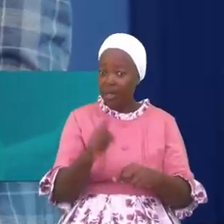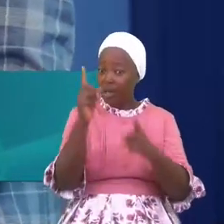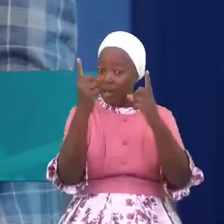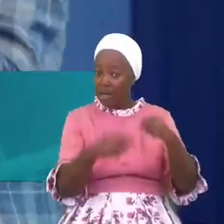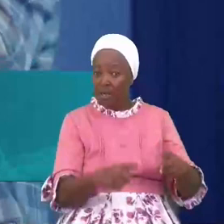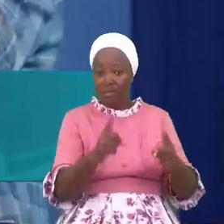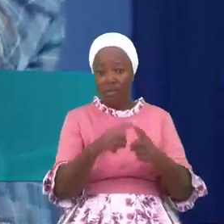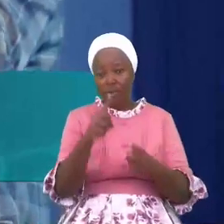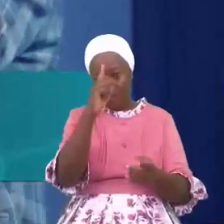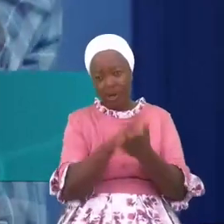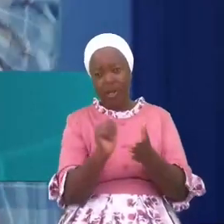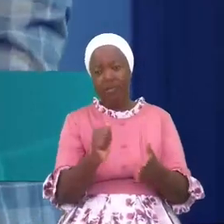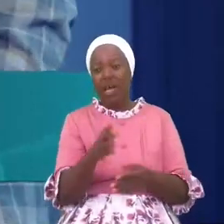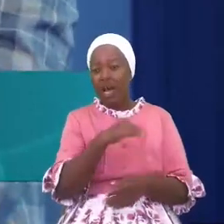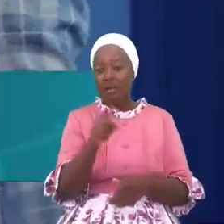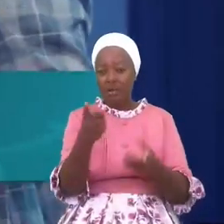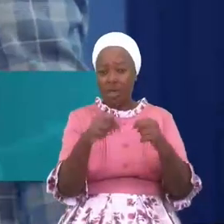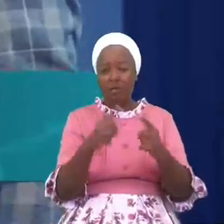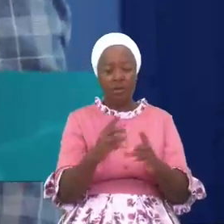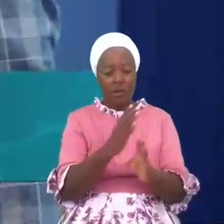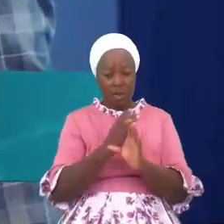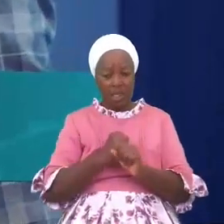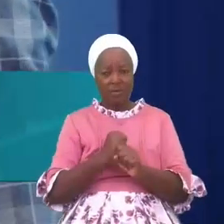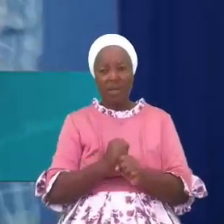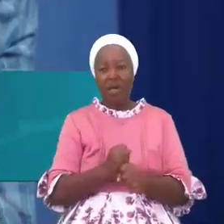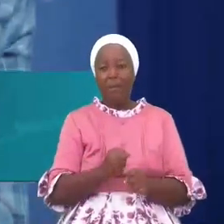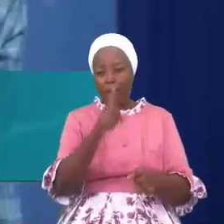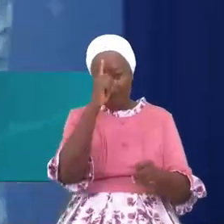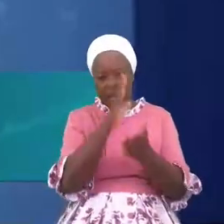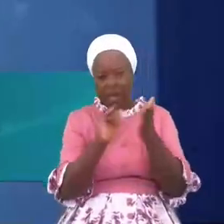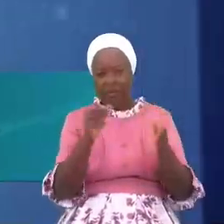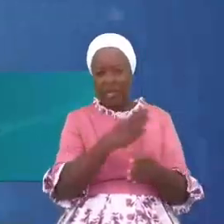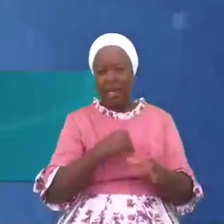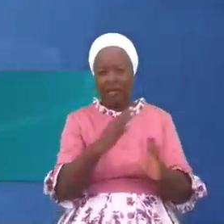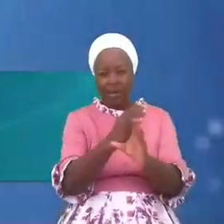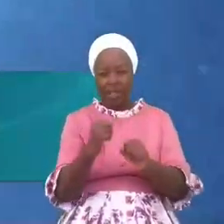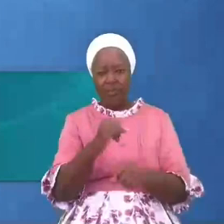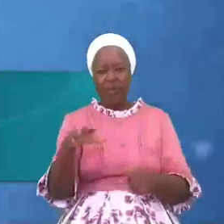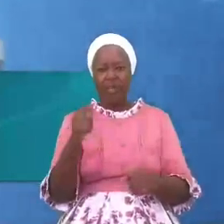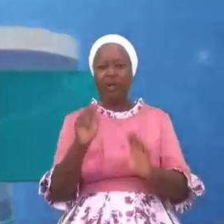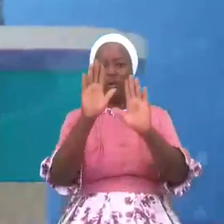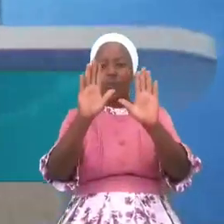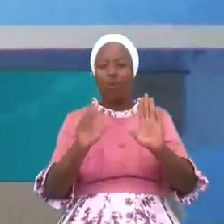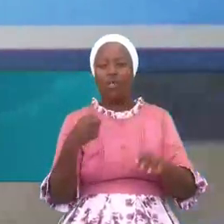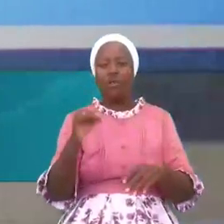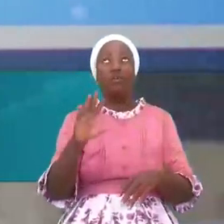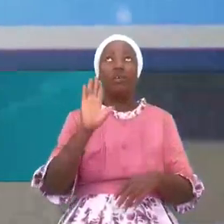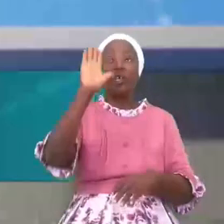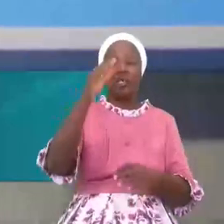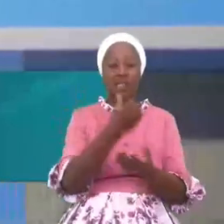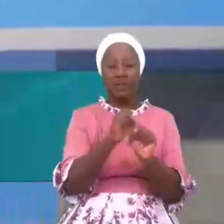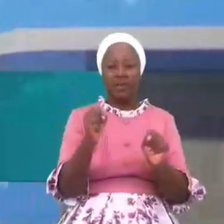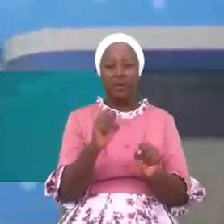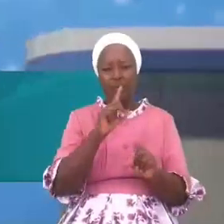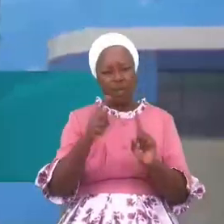Tu es venu croire et tu es venu pour recevoir. Croire et recevoir les prodiges de son salut.